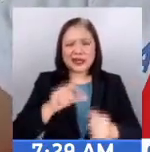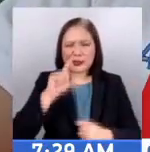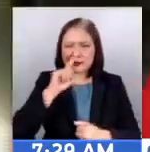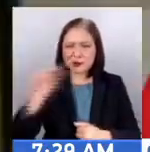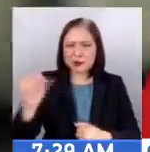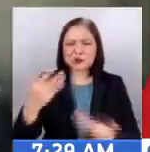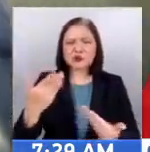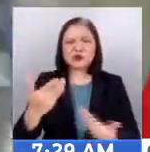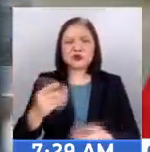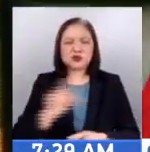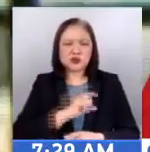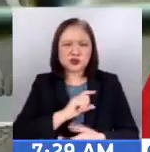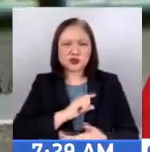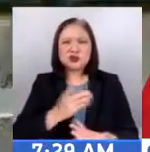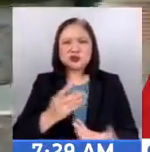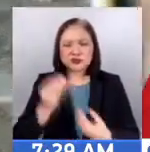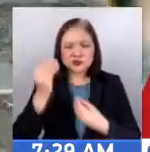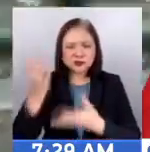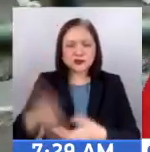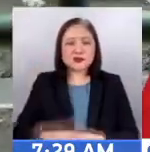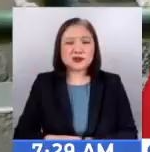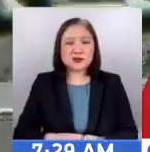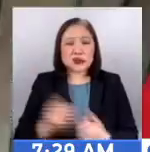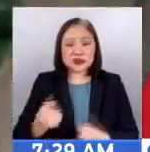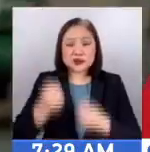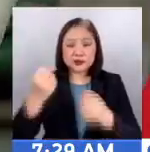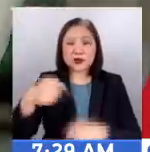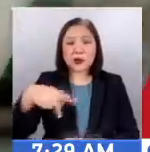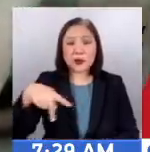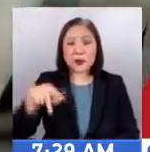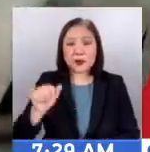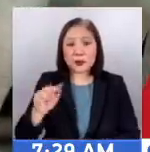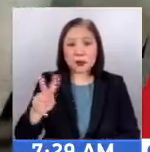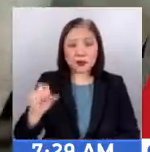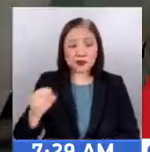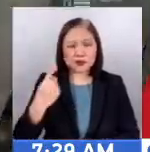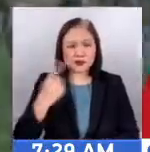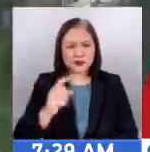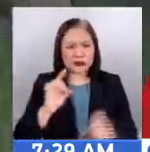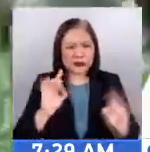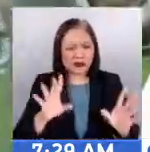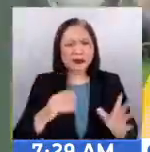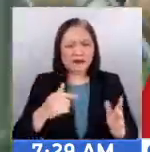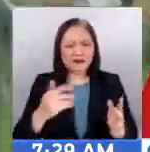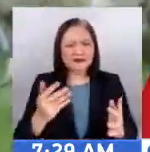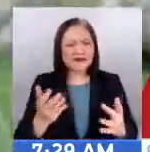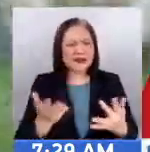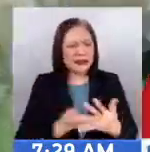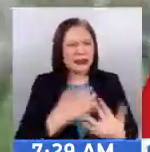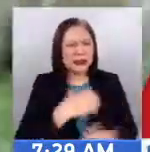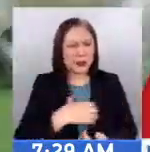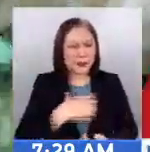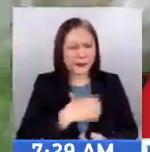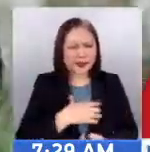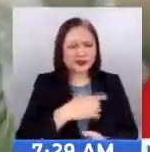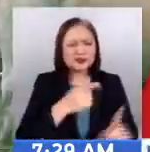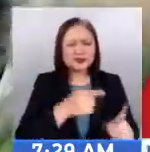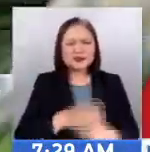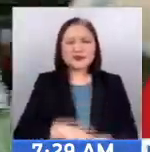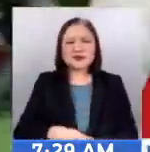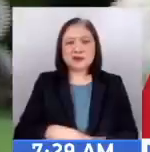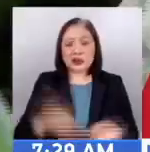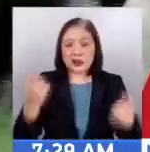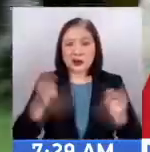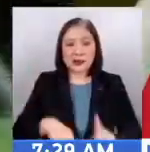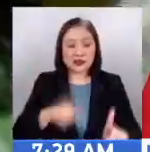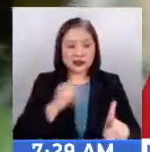agency. Ang rekomendasyon ng POS sa madalang mga kaso, sampahan ng reklamo. Katulad ito na nangyari sa asong si Barbie na